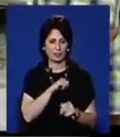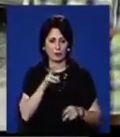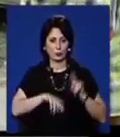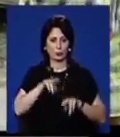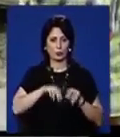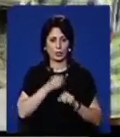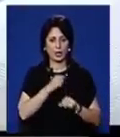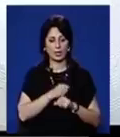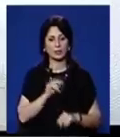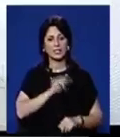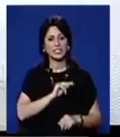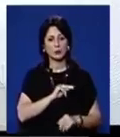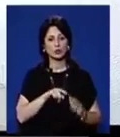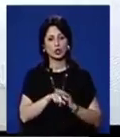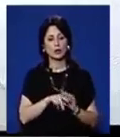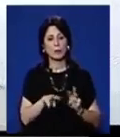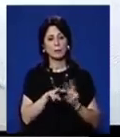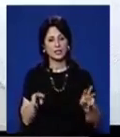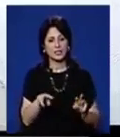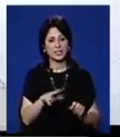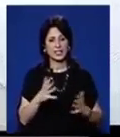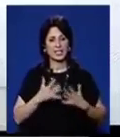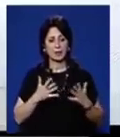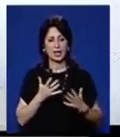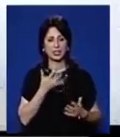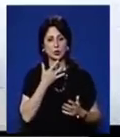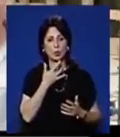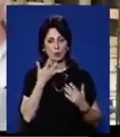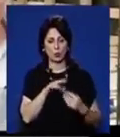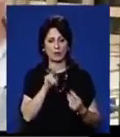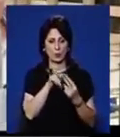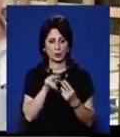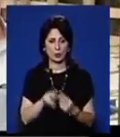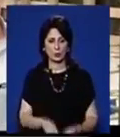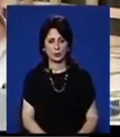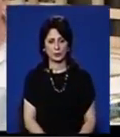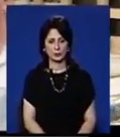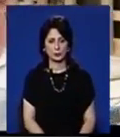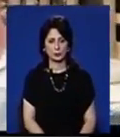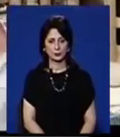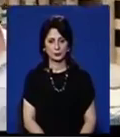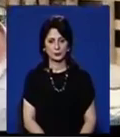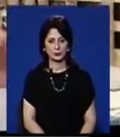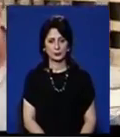აწარმოადგენენ. მიმდინარე სამუშაოები ტოლვილთა მინისტრმა და იმერეთის გუბერნატორმა მოინახულეს.